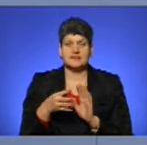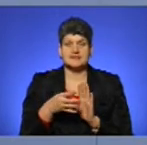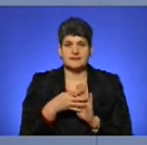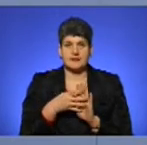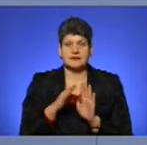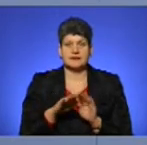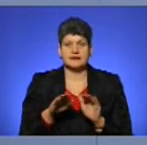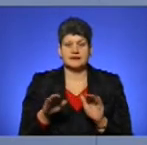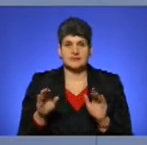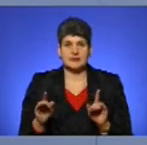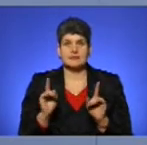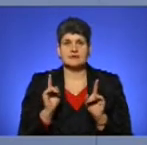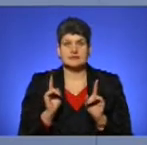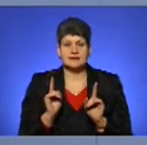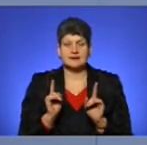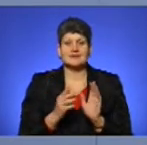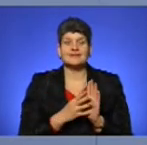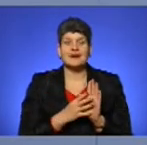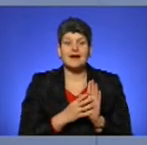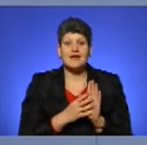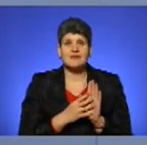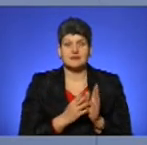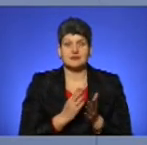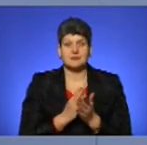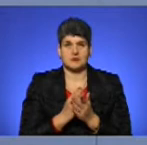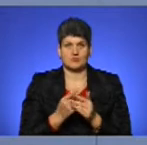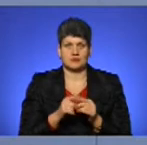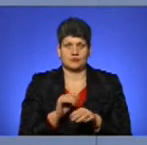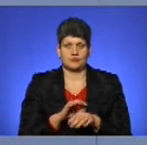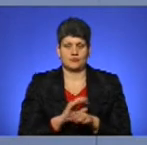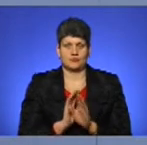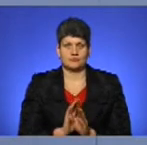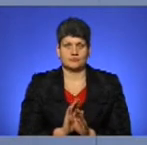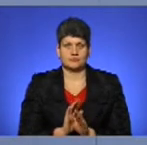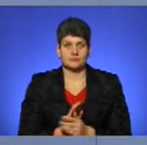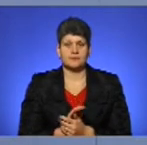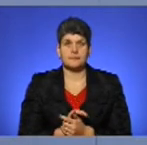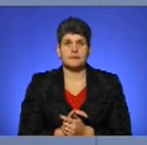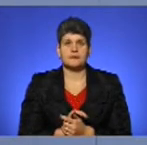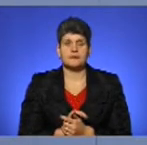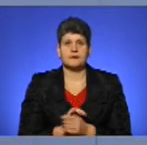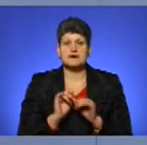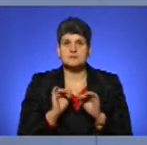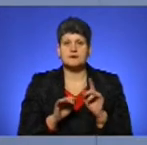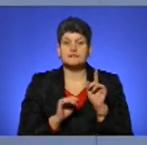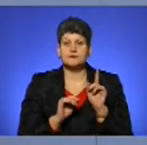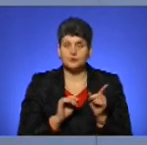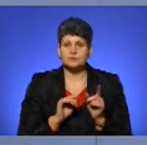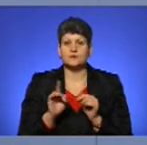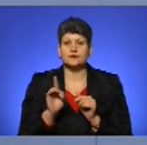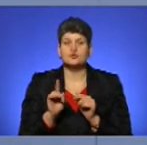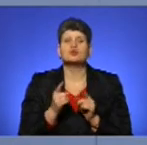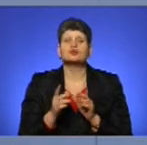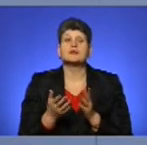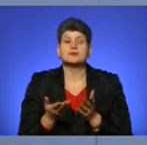дітей, тільки 9 дітей мають цей діагноз. Справа в тім, що чому